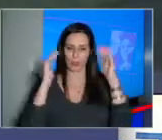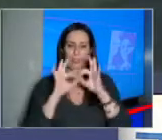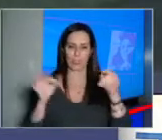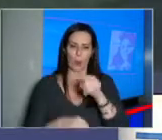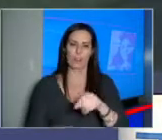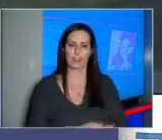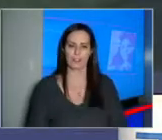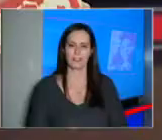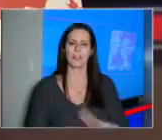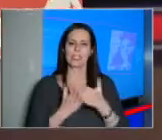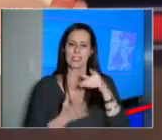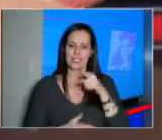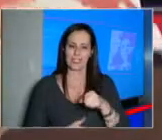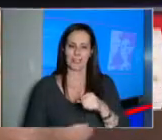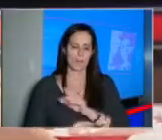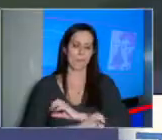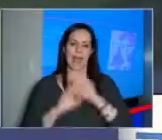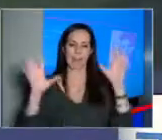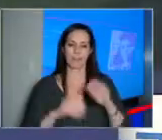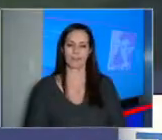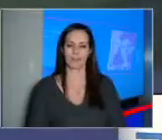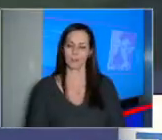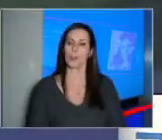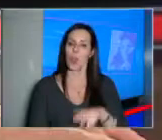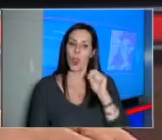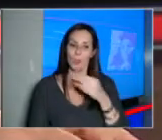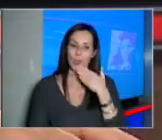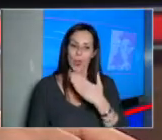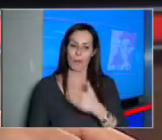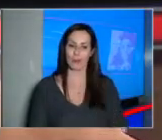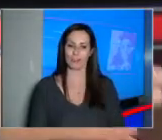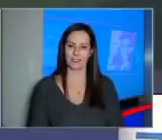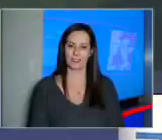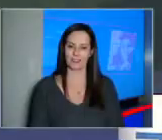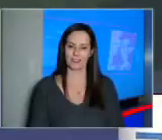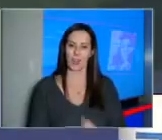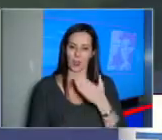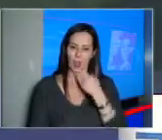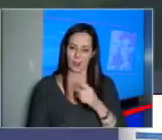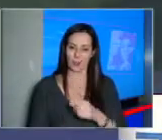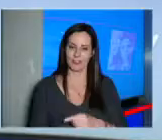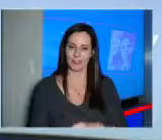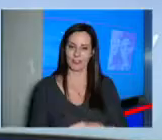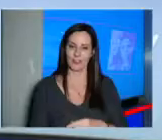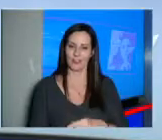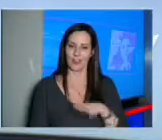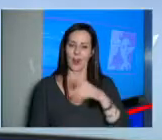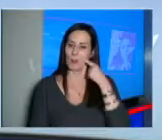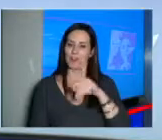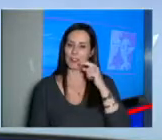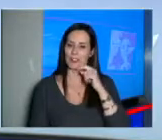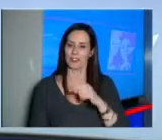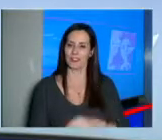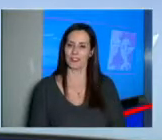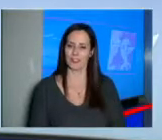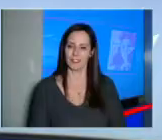בזה. זה ספר מרהיב. נעמי לויצקי, תודה שהייתי. תודה רבה, אני. תודה רבה. ולא בכית, אפילו את מחייכת. איתך